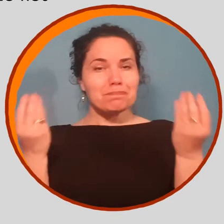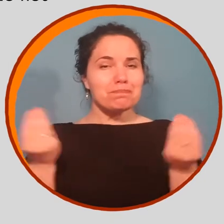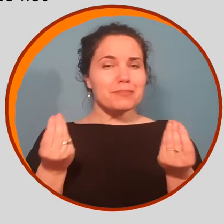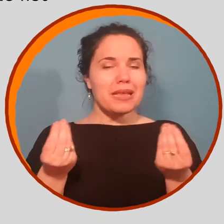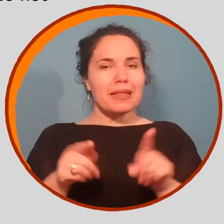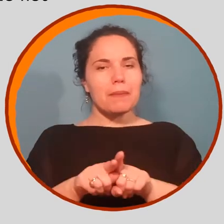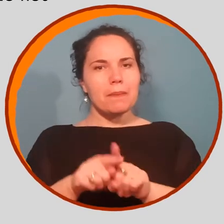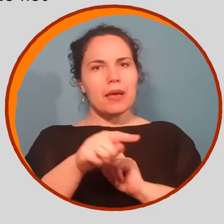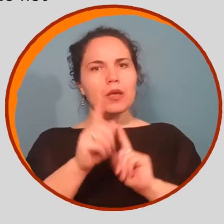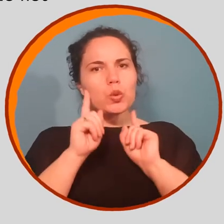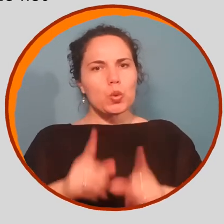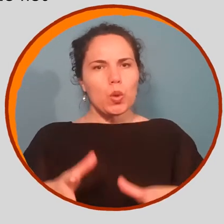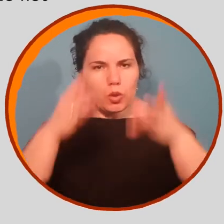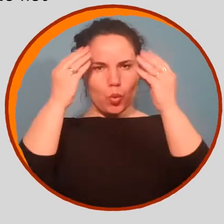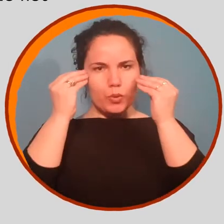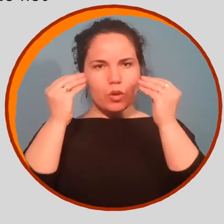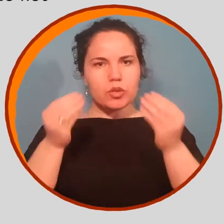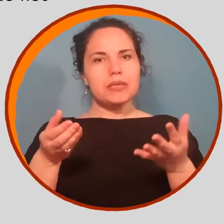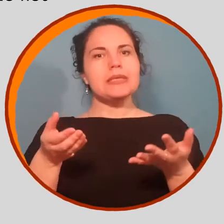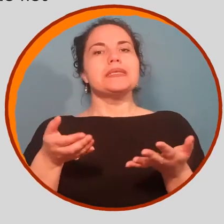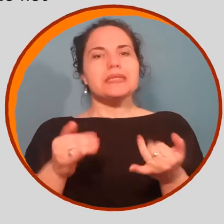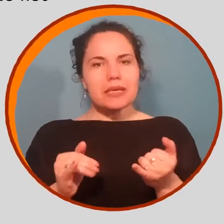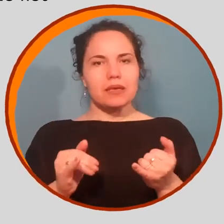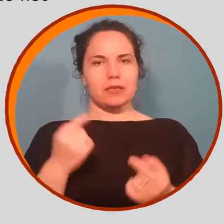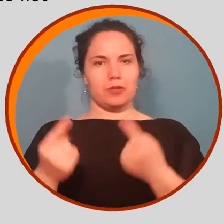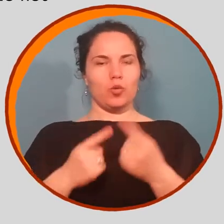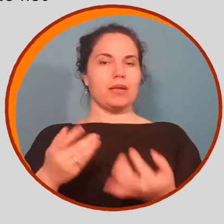Dhe jep perspektivën që në fakt adoleshentët e kanë, vetëm që